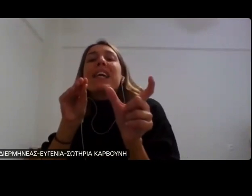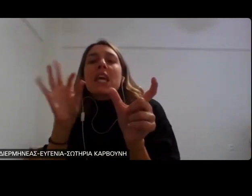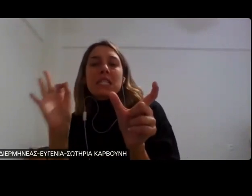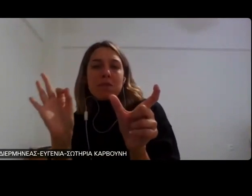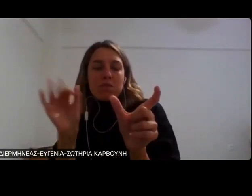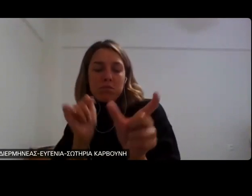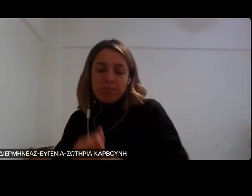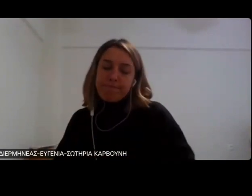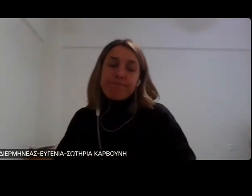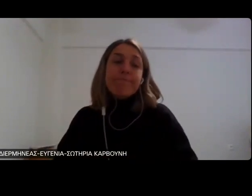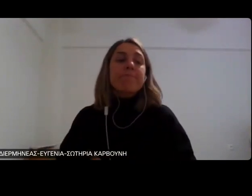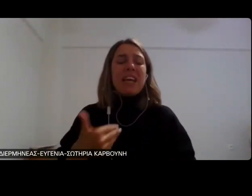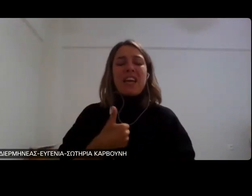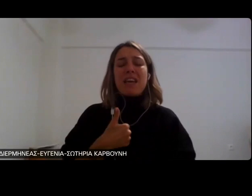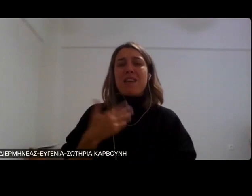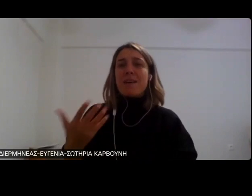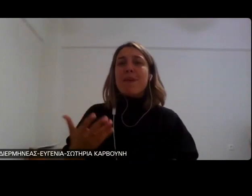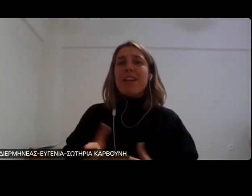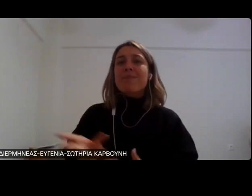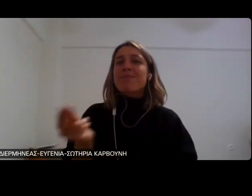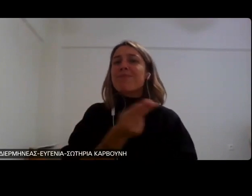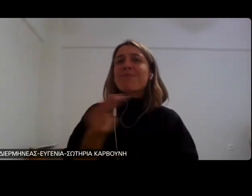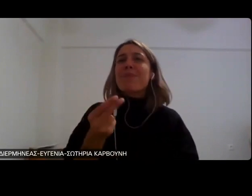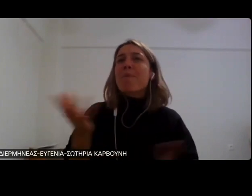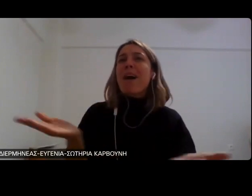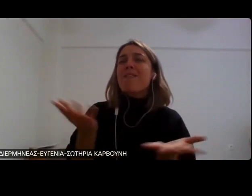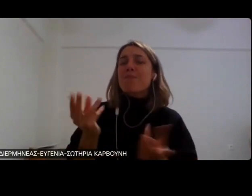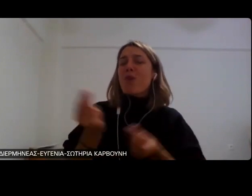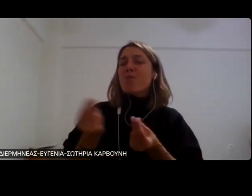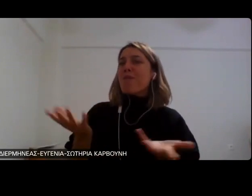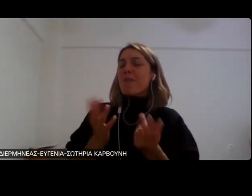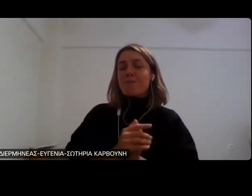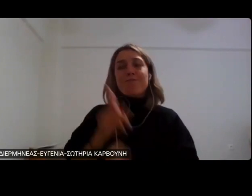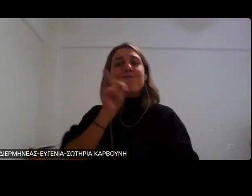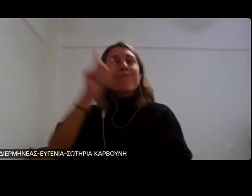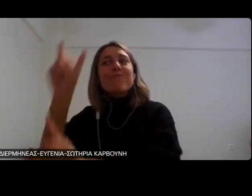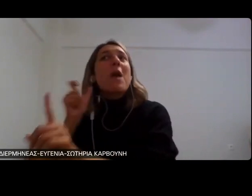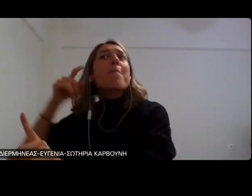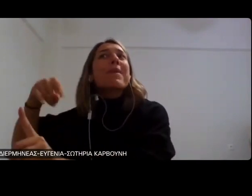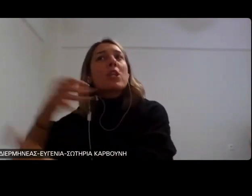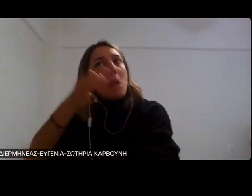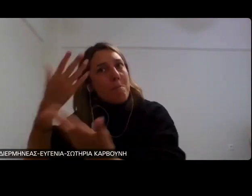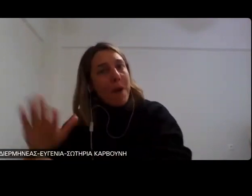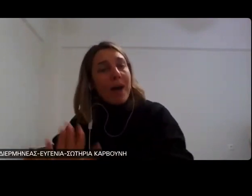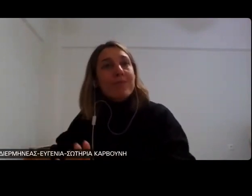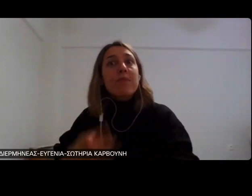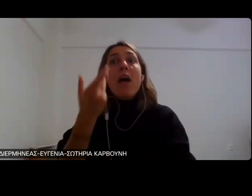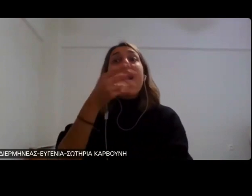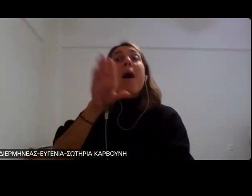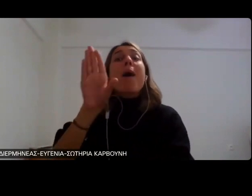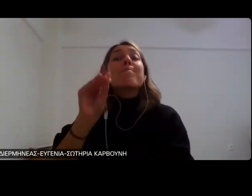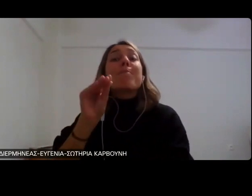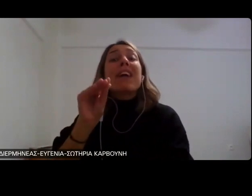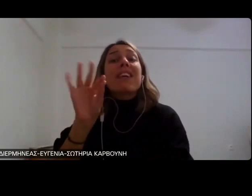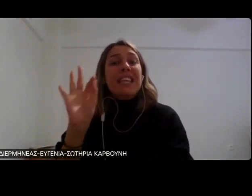εμένα μου δημιουργεί το εξής θέμα, το είπε και η κυρία Πατινιωτάκη. Το παπάκι είναι ένα διεθνώς